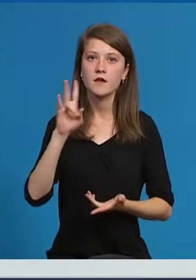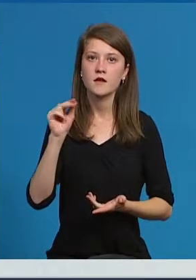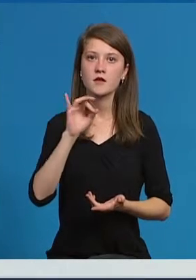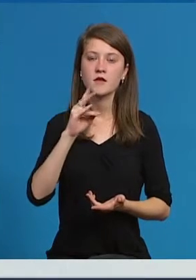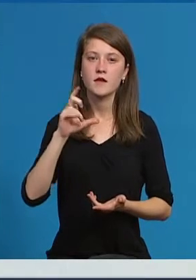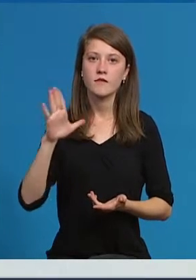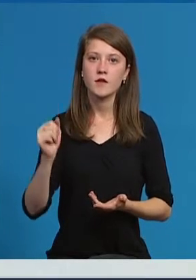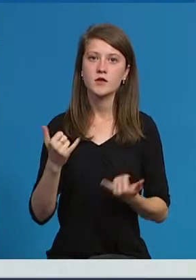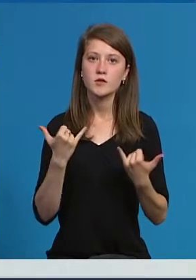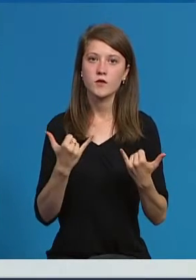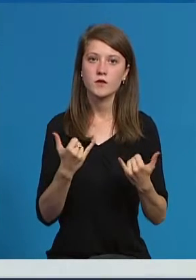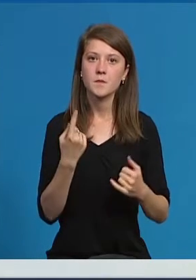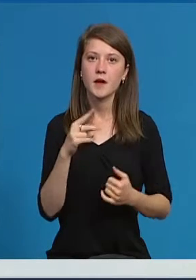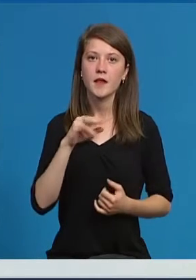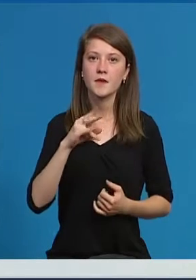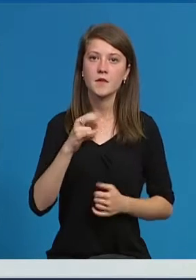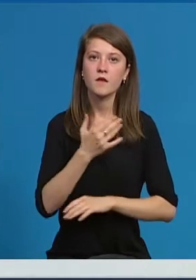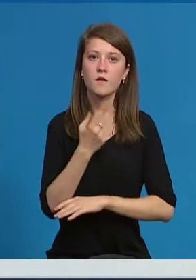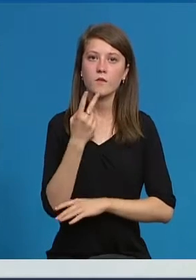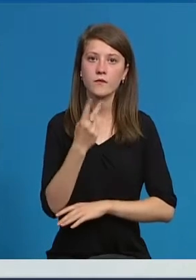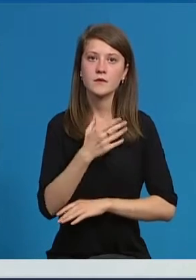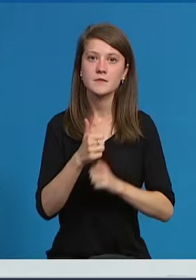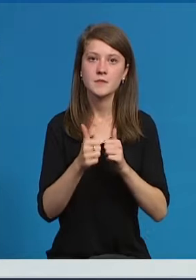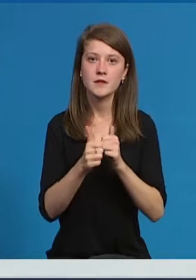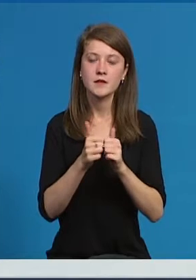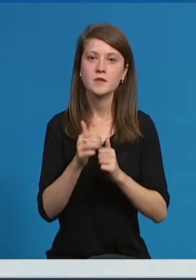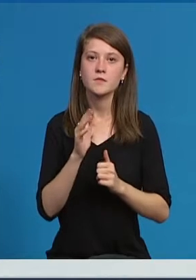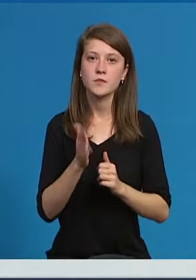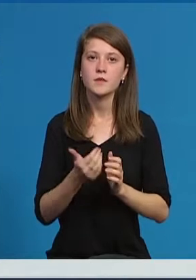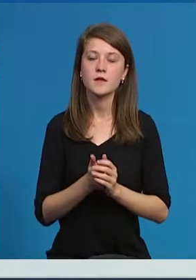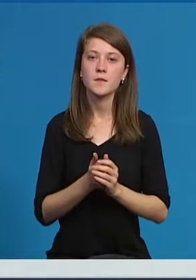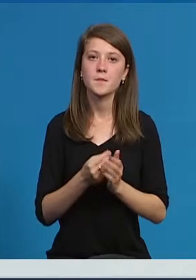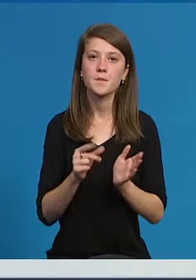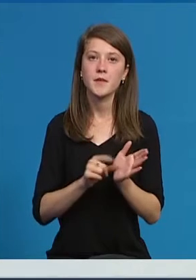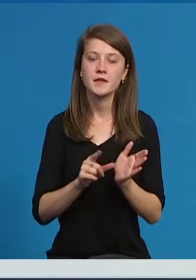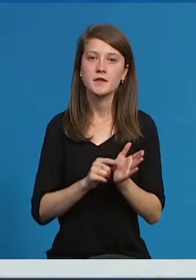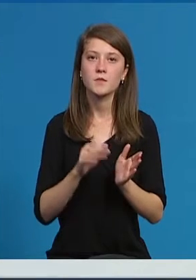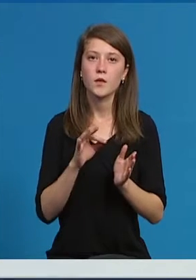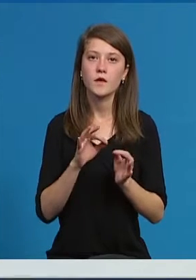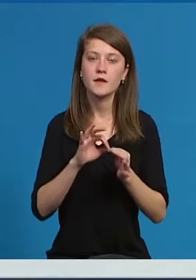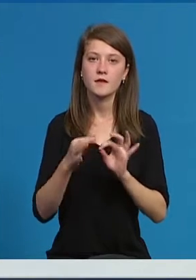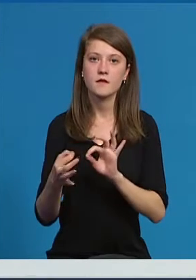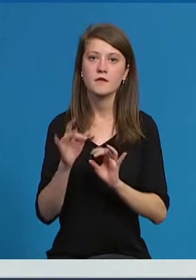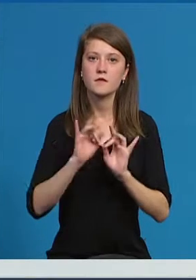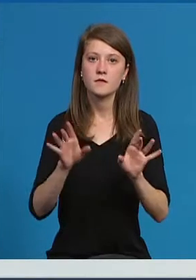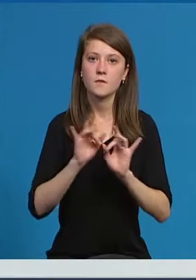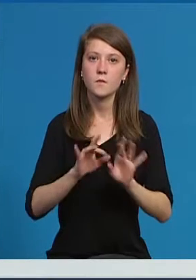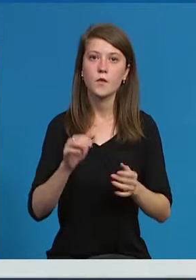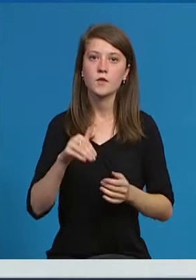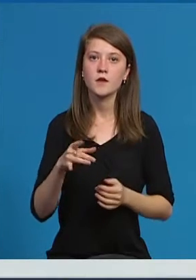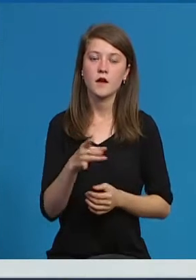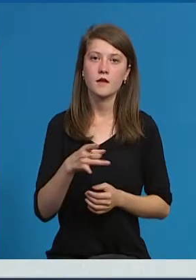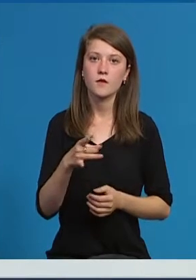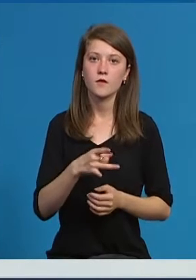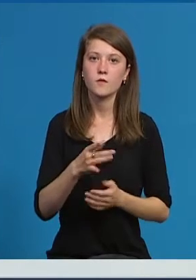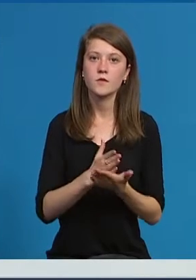Черняєва. Сьогодні, 1 липня, набули зміни у нарахуванні пенсій певним категоріям. Про деталі розповіла очільниця Бугунського районного